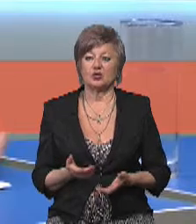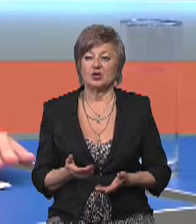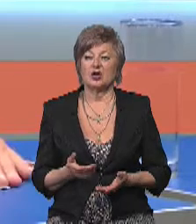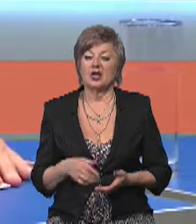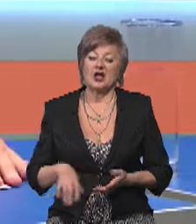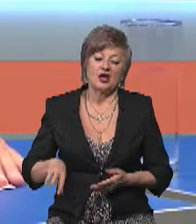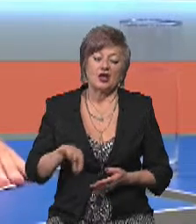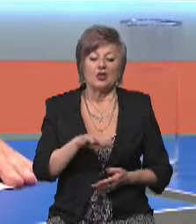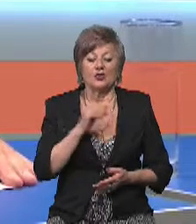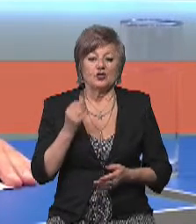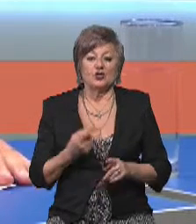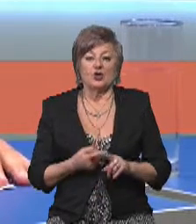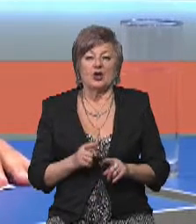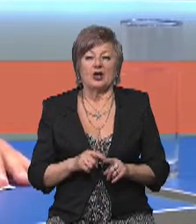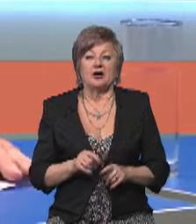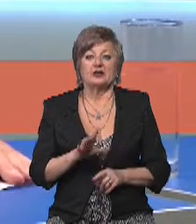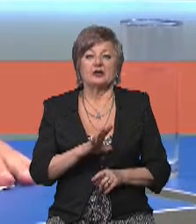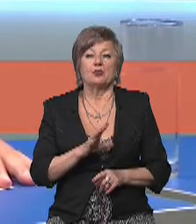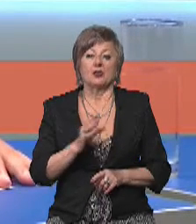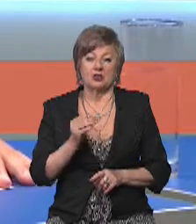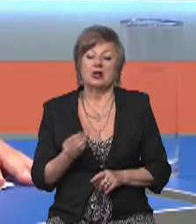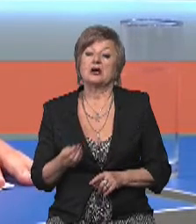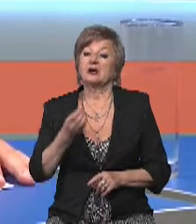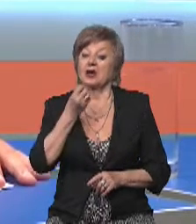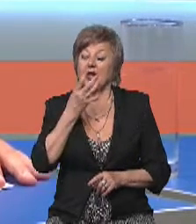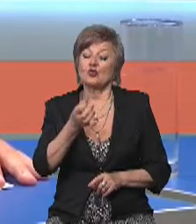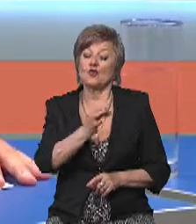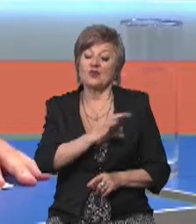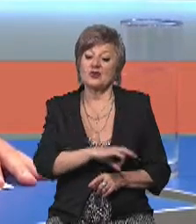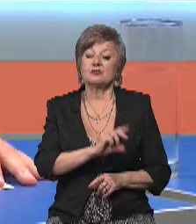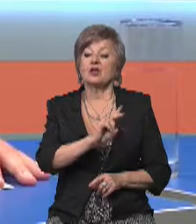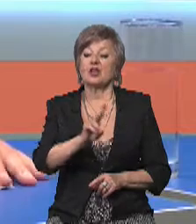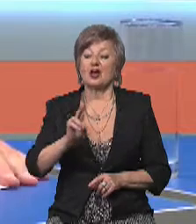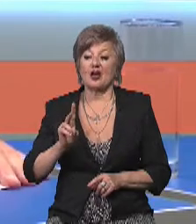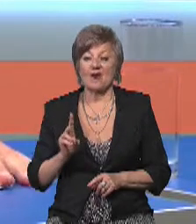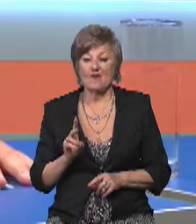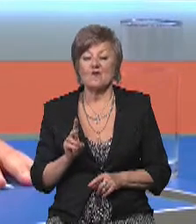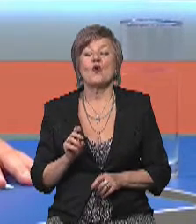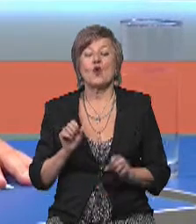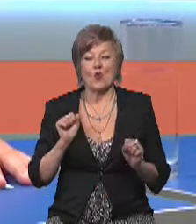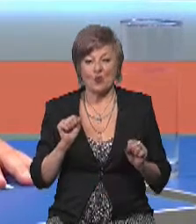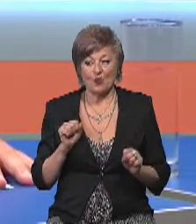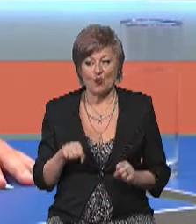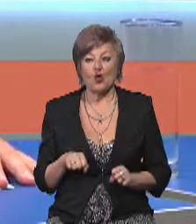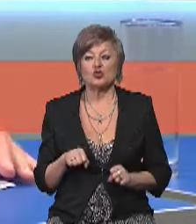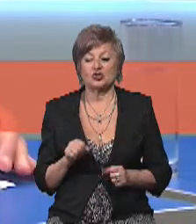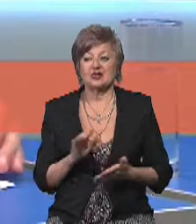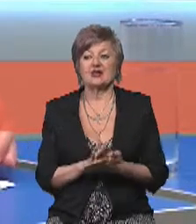кінець все це було ефективно використано тими, кого можна в самому широкому сенсі